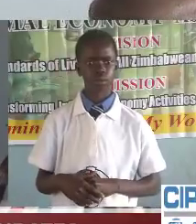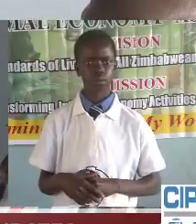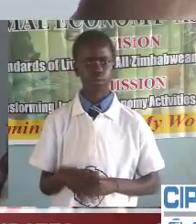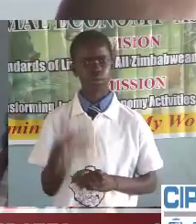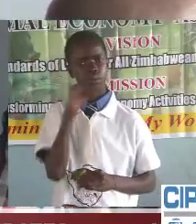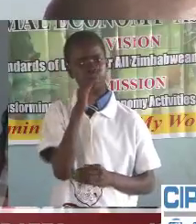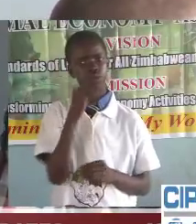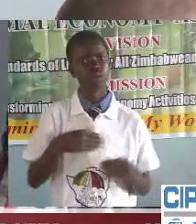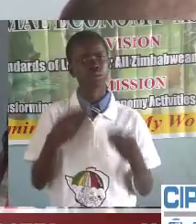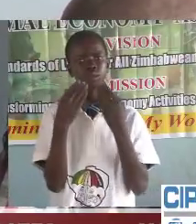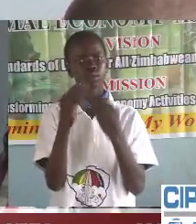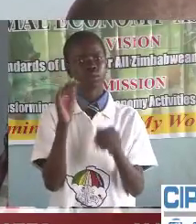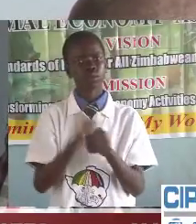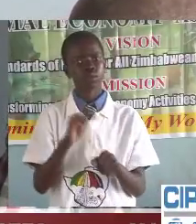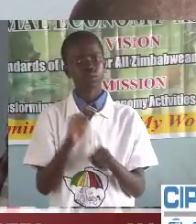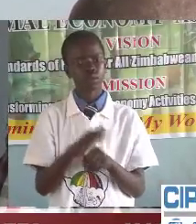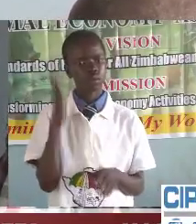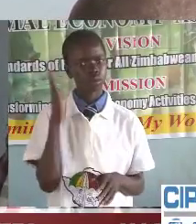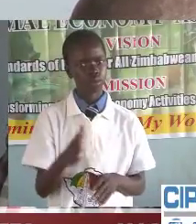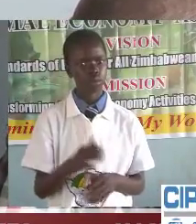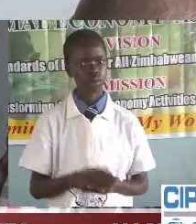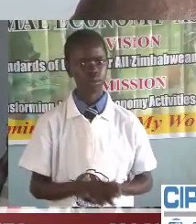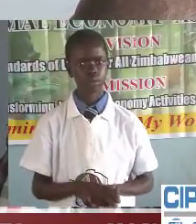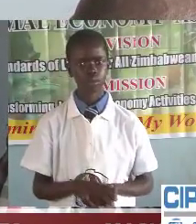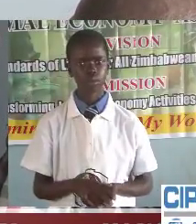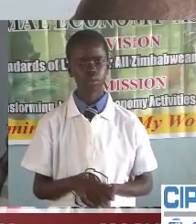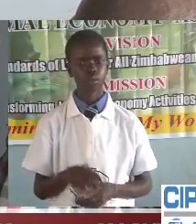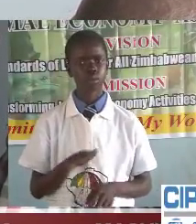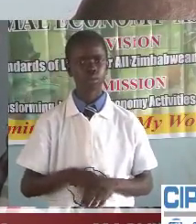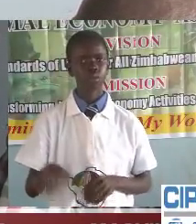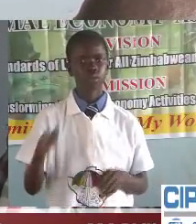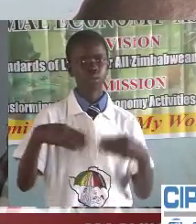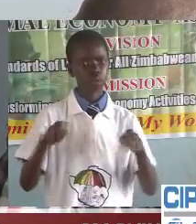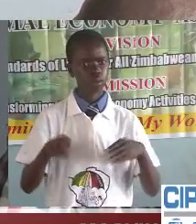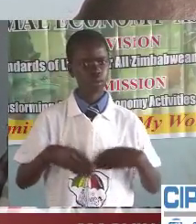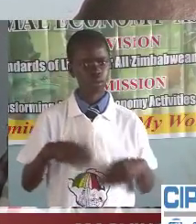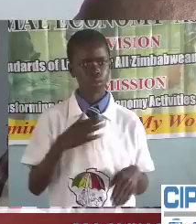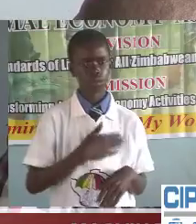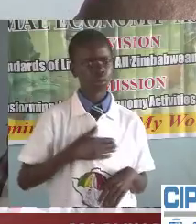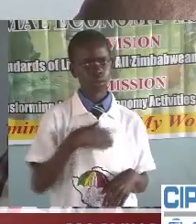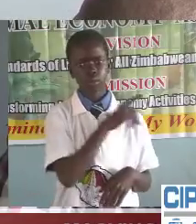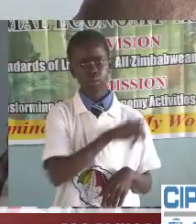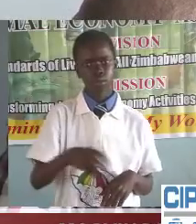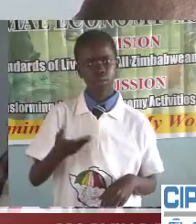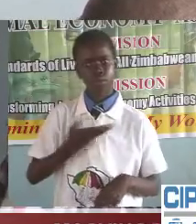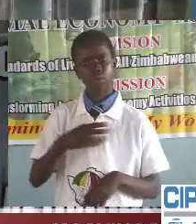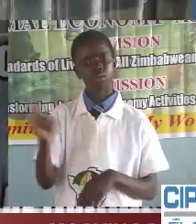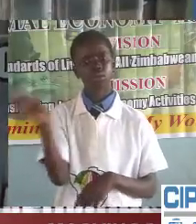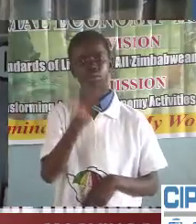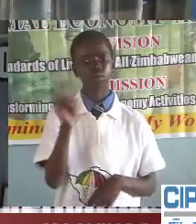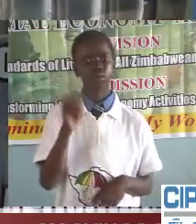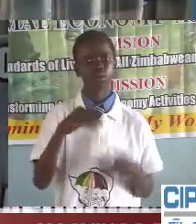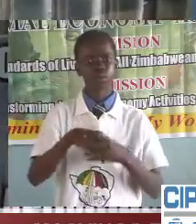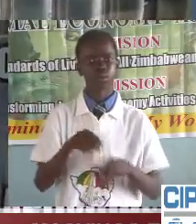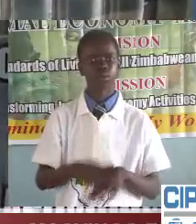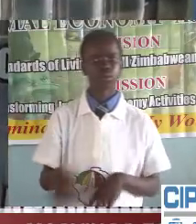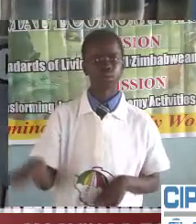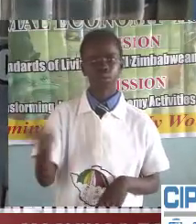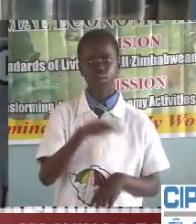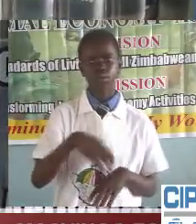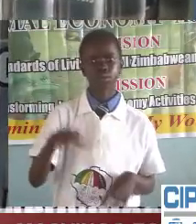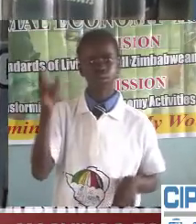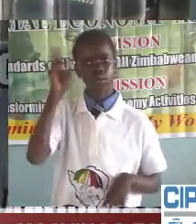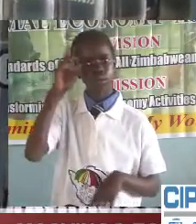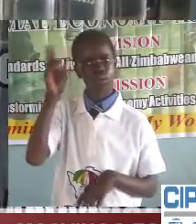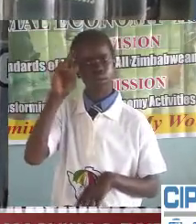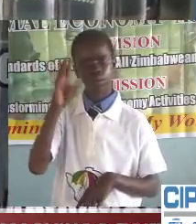kutenda chaizvo tina independent candidate wedu ari kuda kuzomiririra Masvingo urban vanova ivo